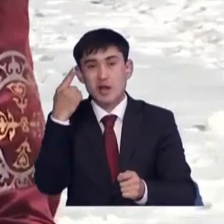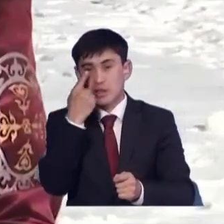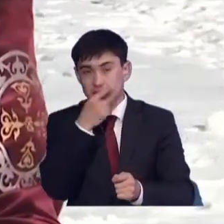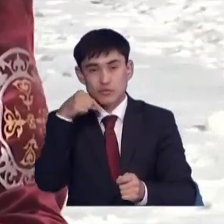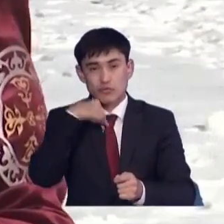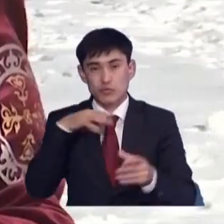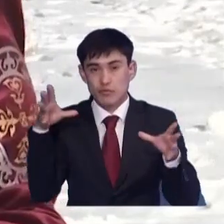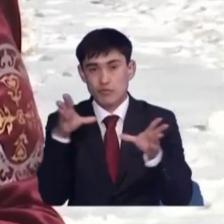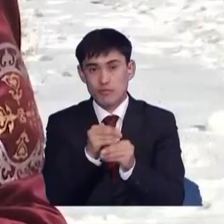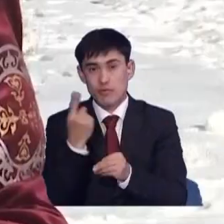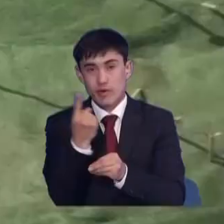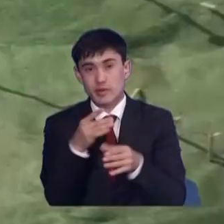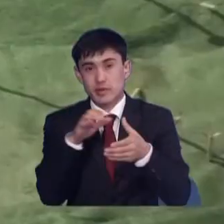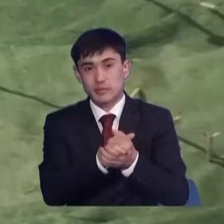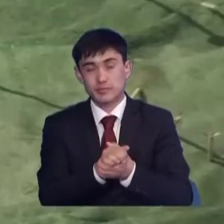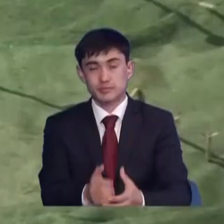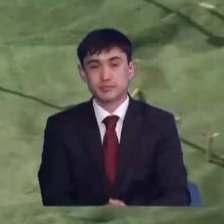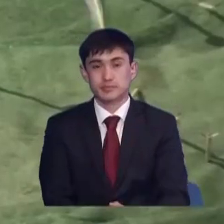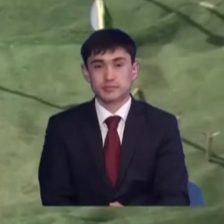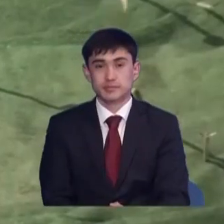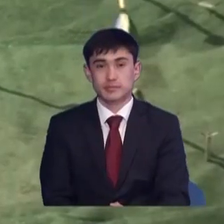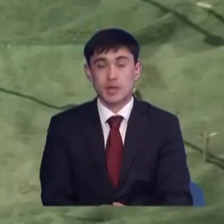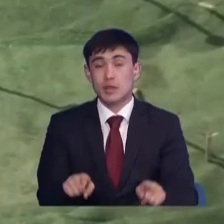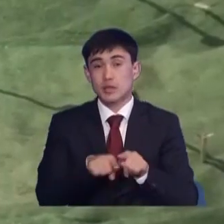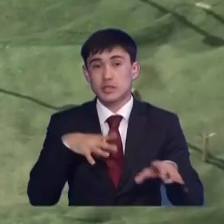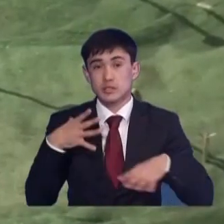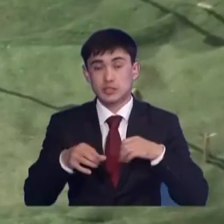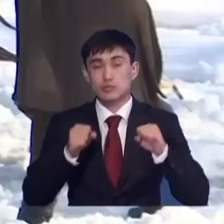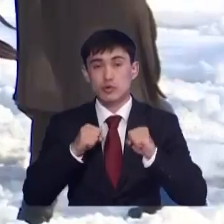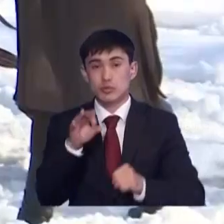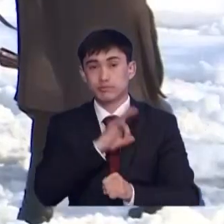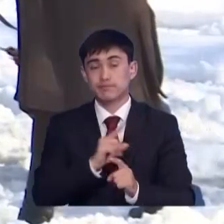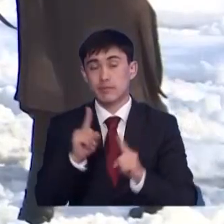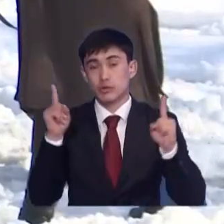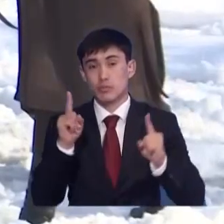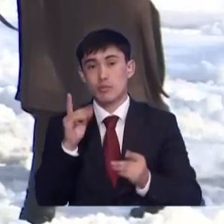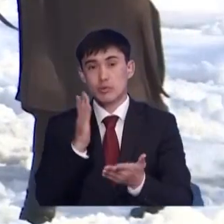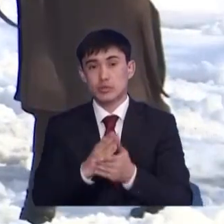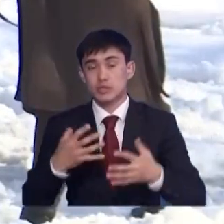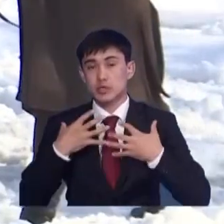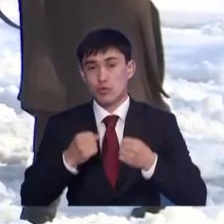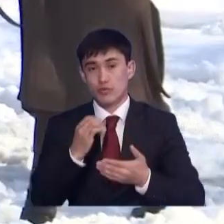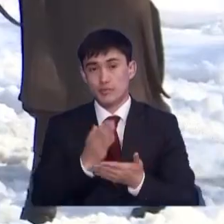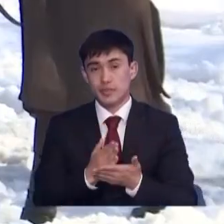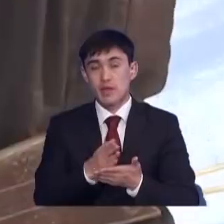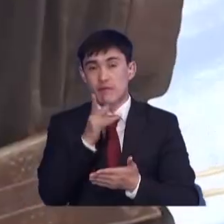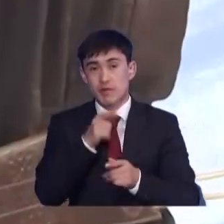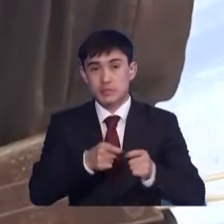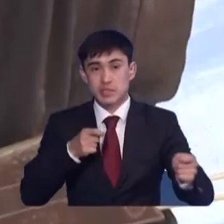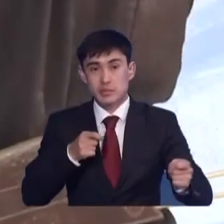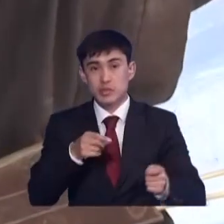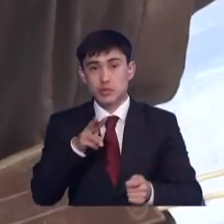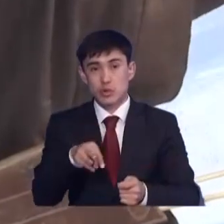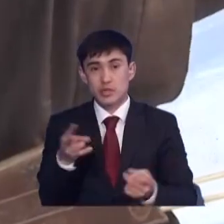внутри собирается воедино. Кроме того, такие занятия спортом приносят огромную пользу для здоровья. Во время стрельбы из